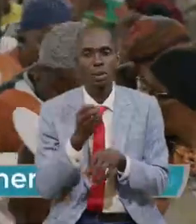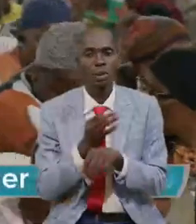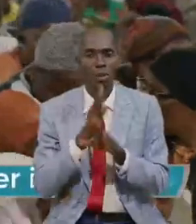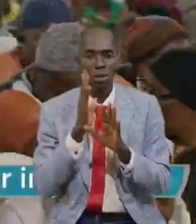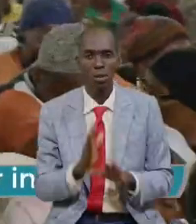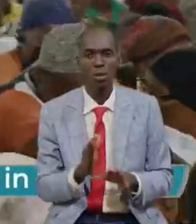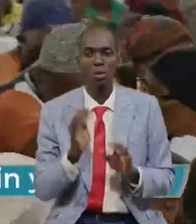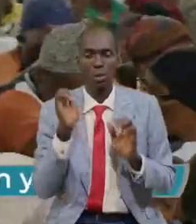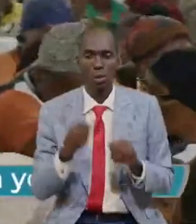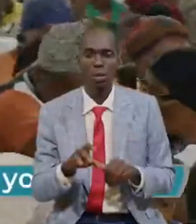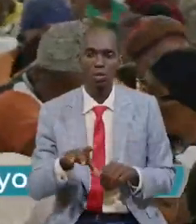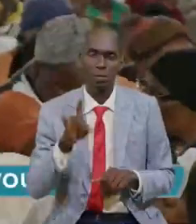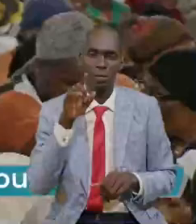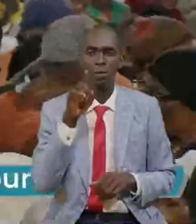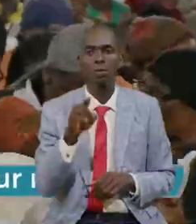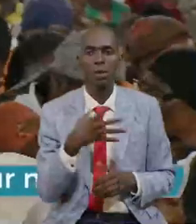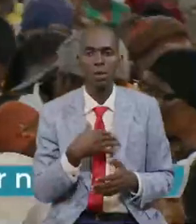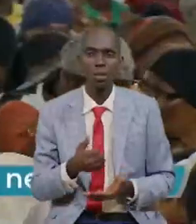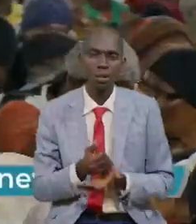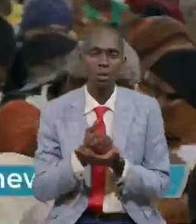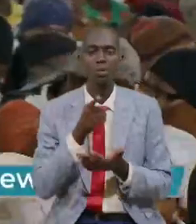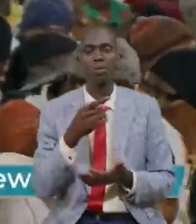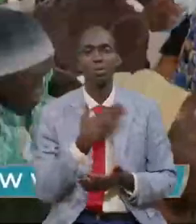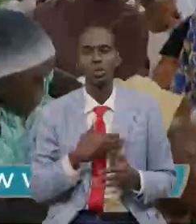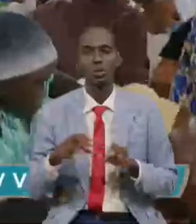puis vous aider.